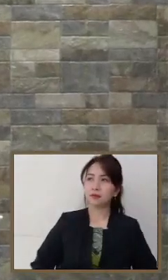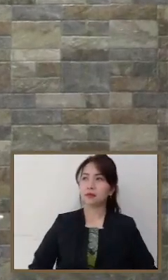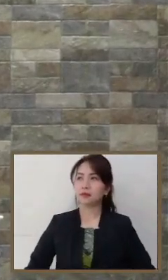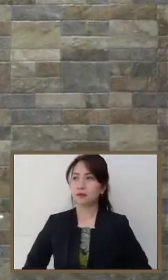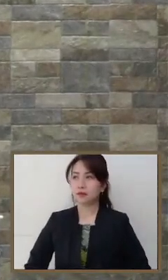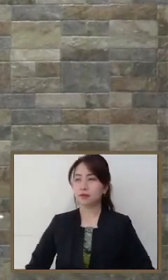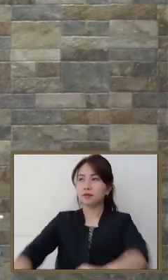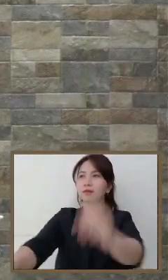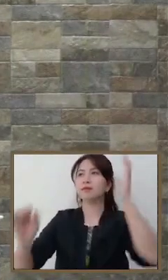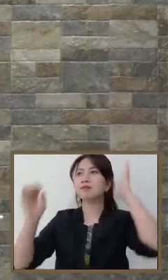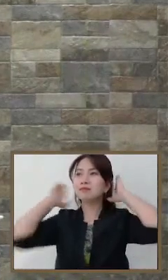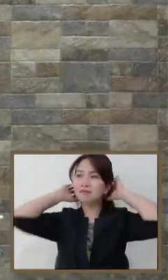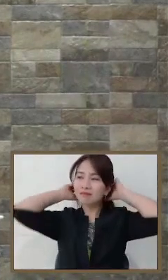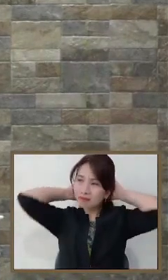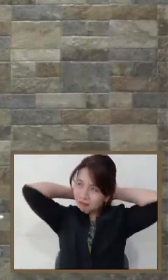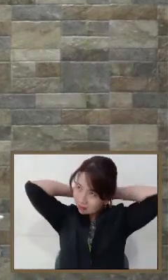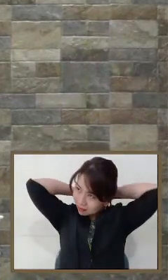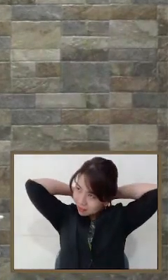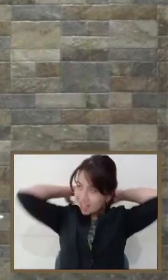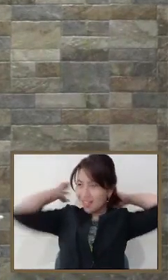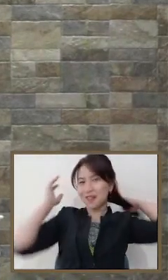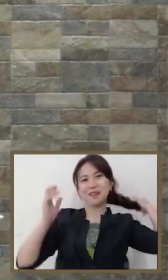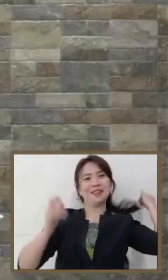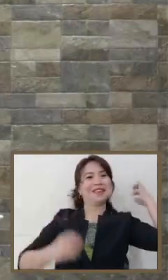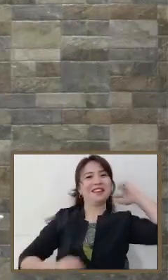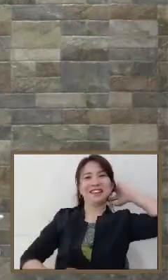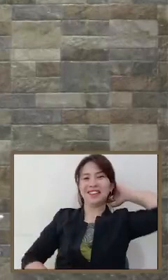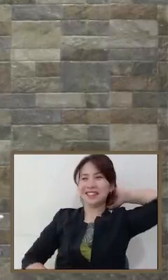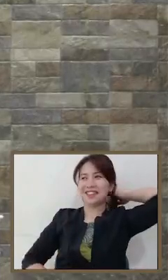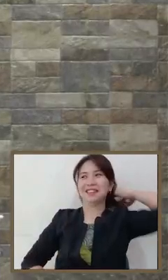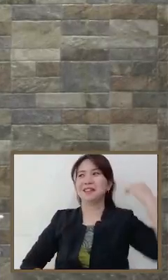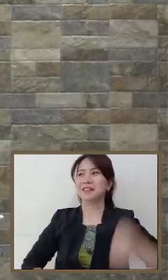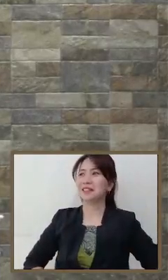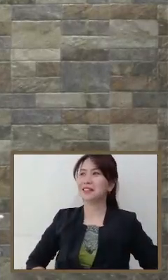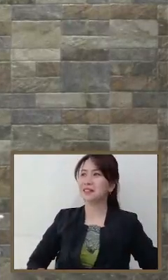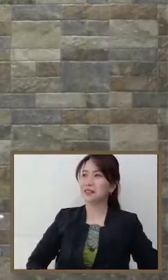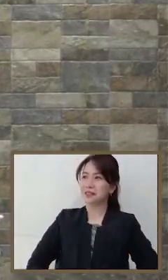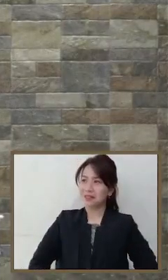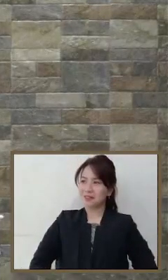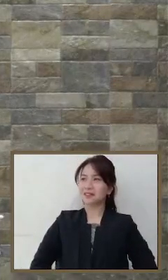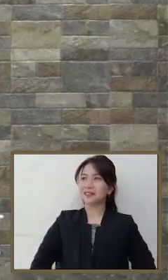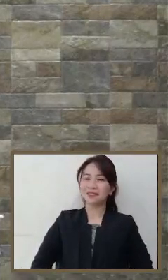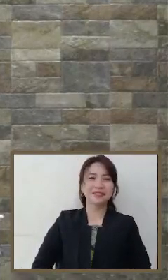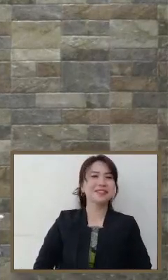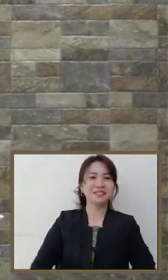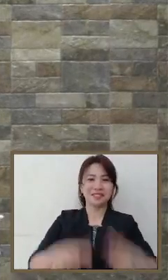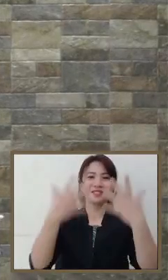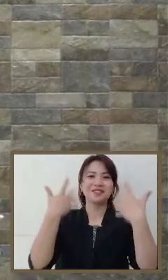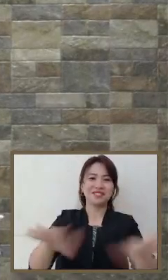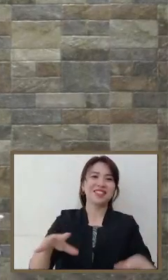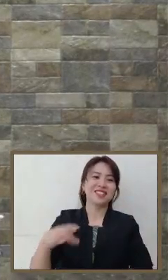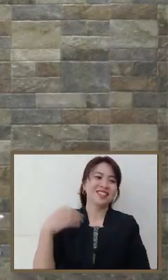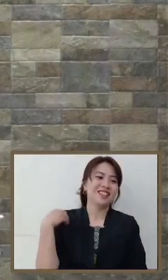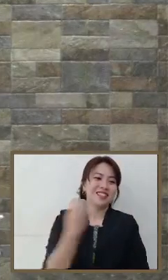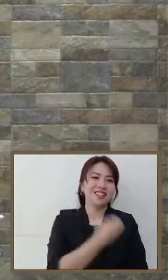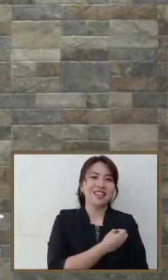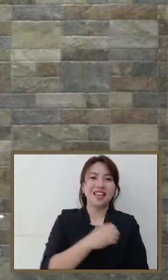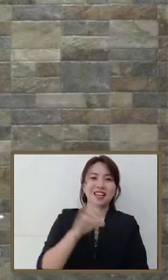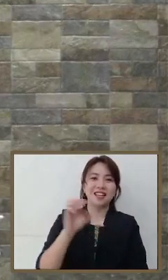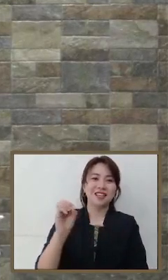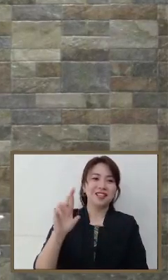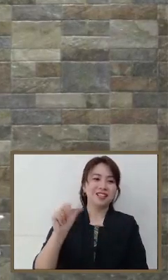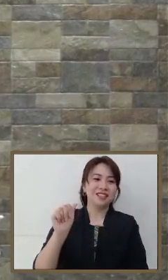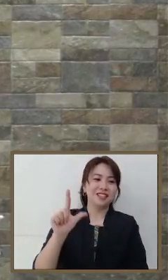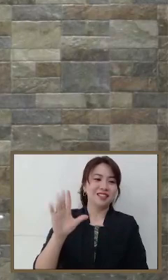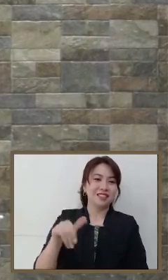Maliwanag na tapos na ang oral exam kasi masaya na yung mga estudyante yan